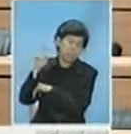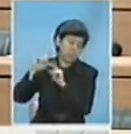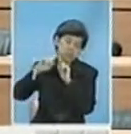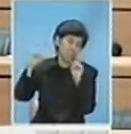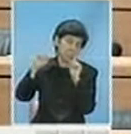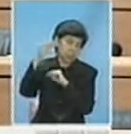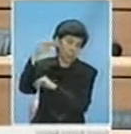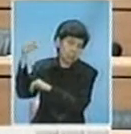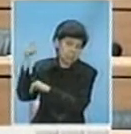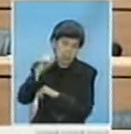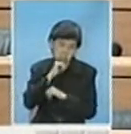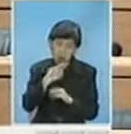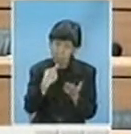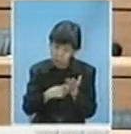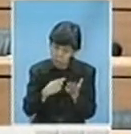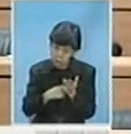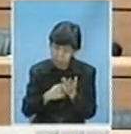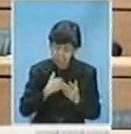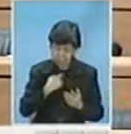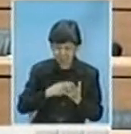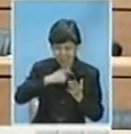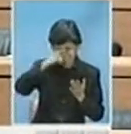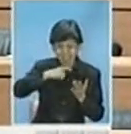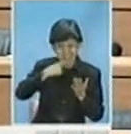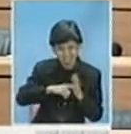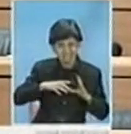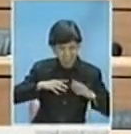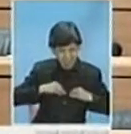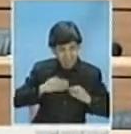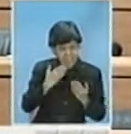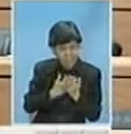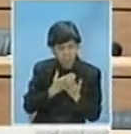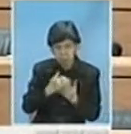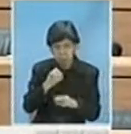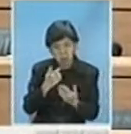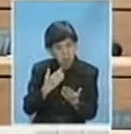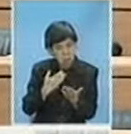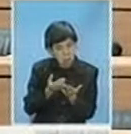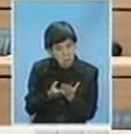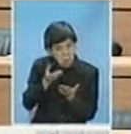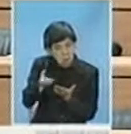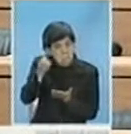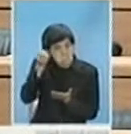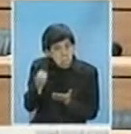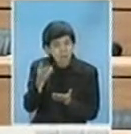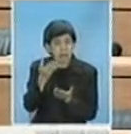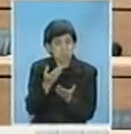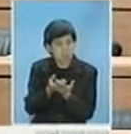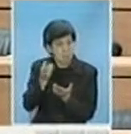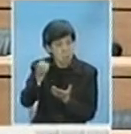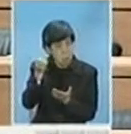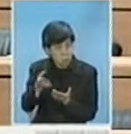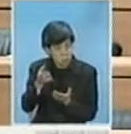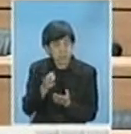ล้วถ้าจะรับประกันภัยต่อจากบริษัทประเทศไทยเบี้ยประกันนั้นสูงมากเบี้ยประกันสูง